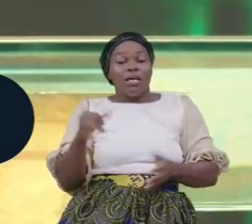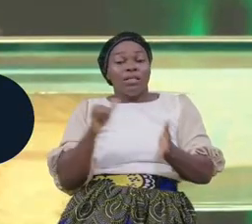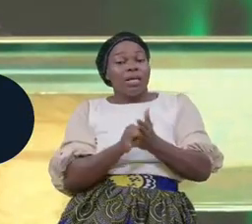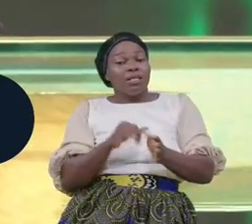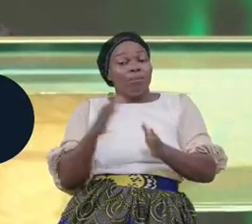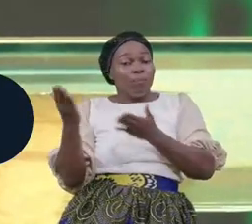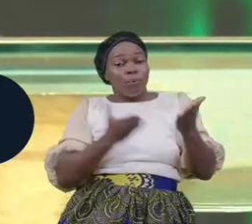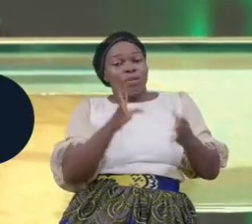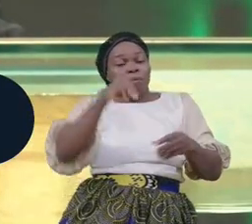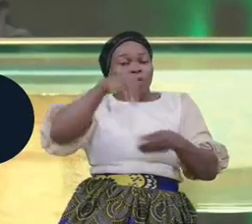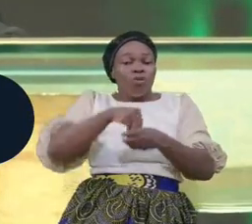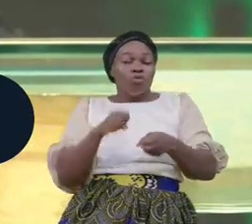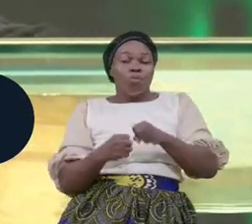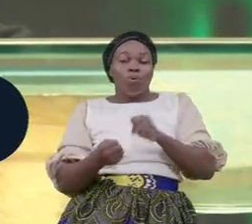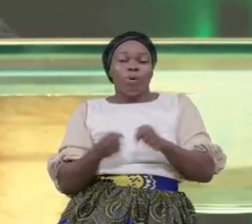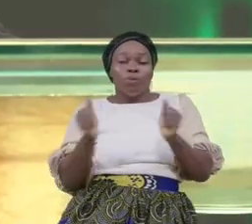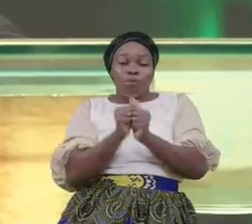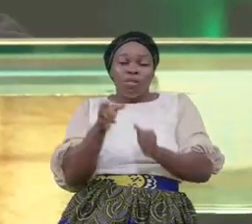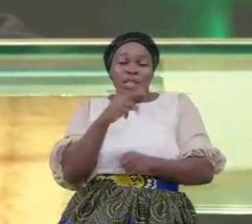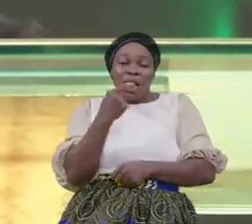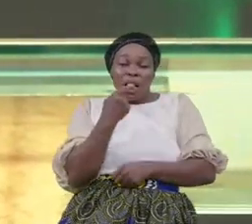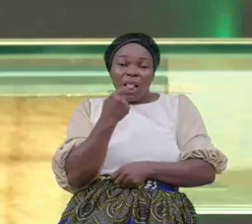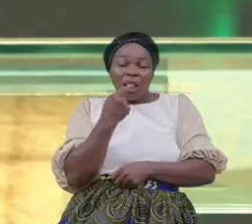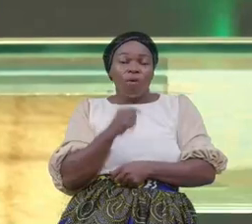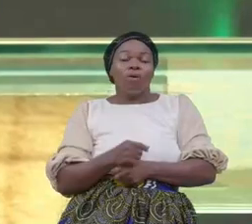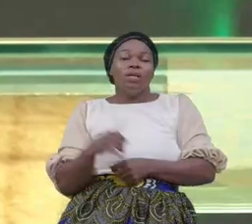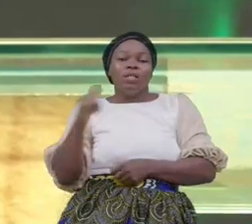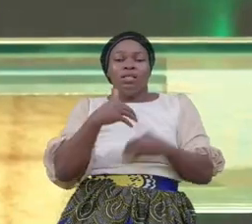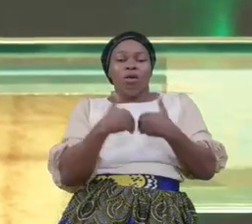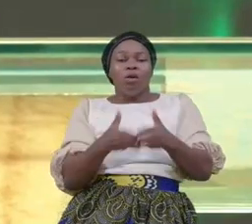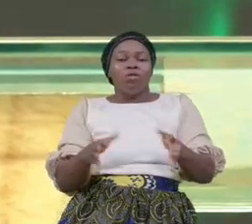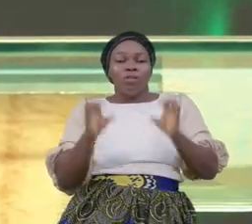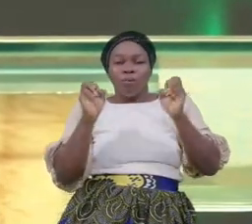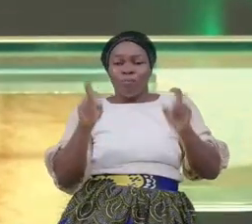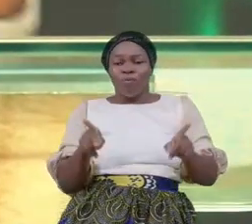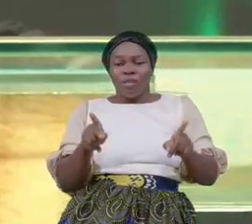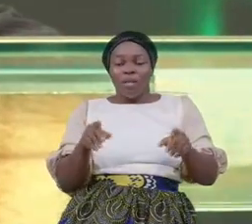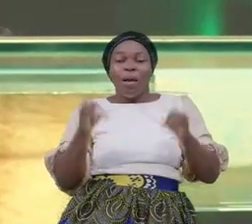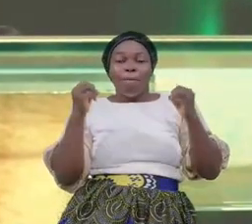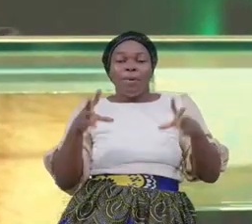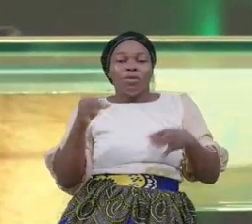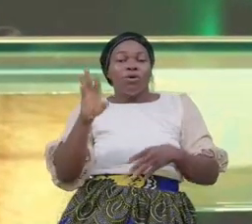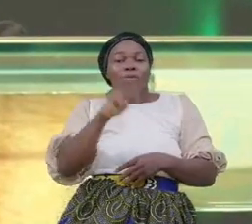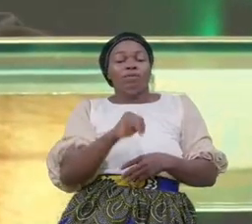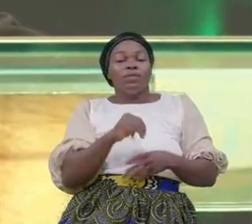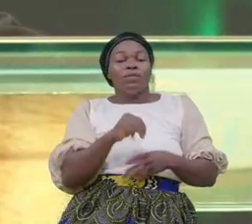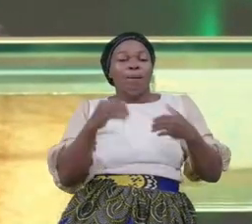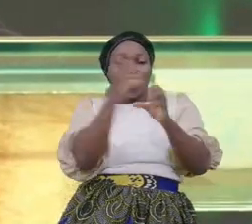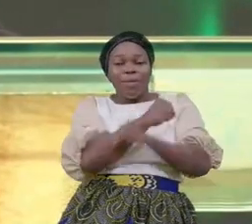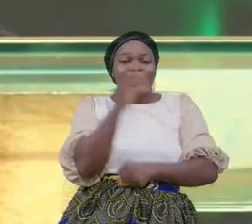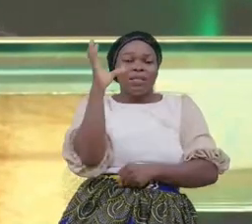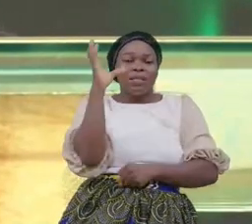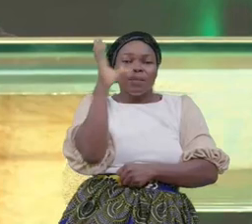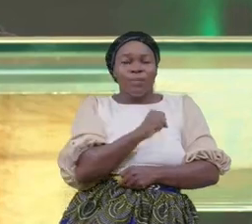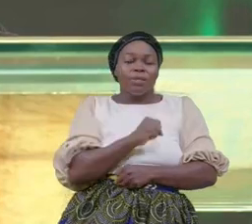victoire sur l'ennemi à cause de leur langue. Ils ont perdu de grands privilèges. Beaucoup d'entre eux ont raté la terre, le pays où coulait le lait